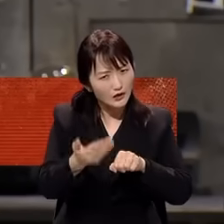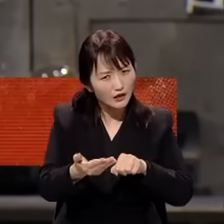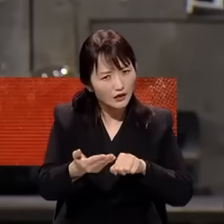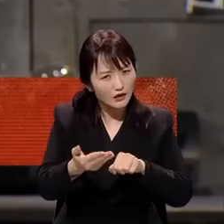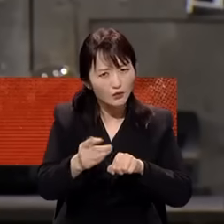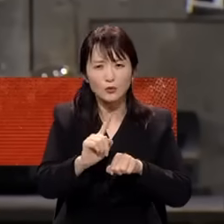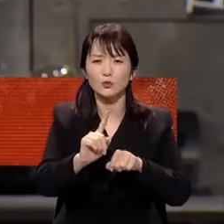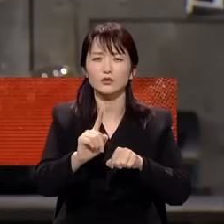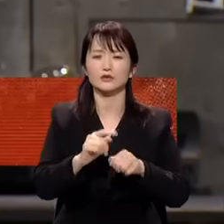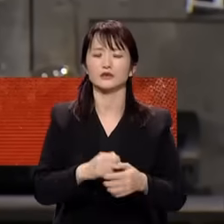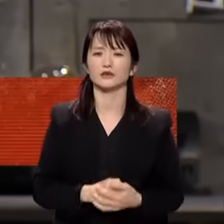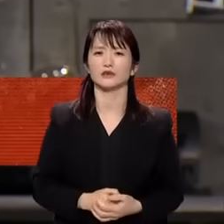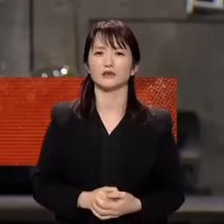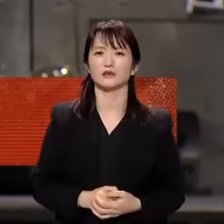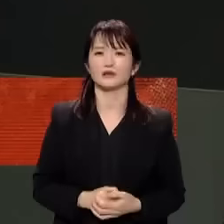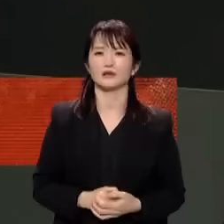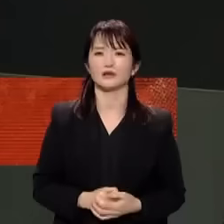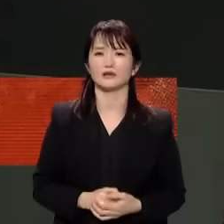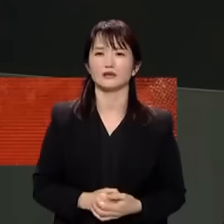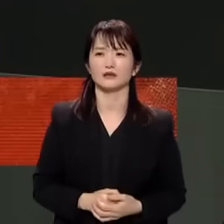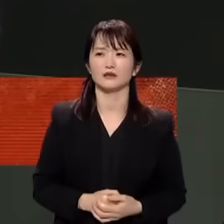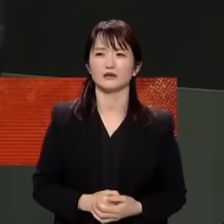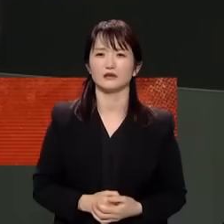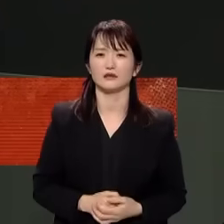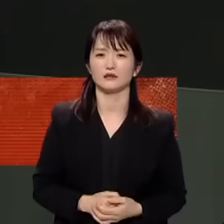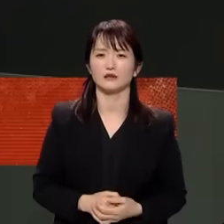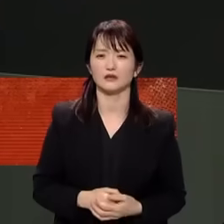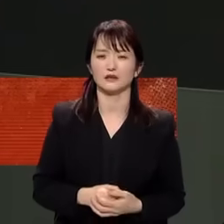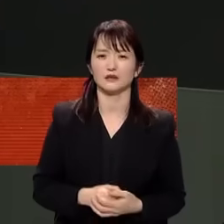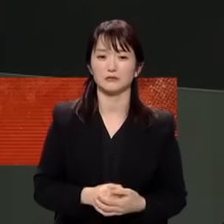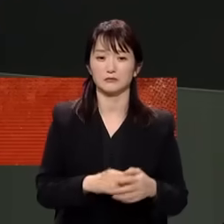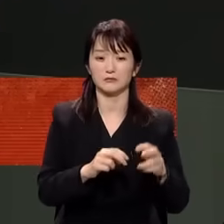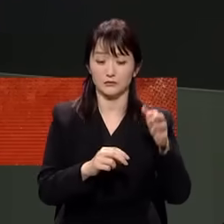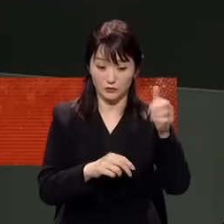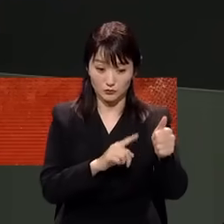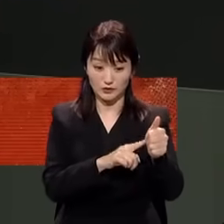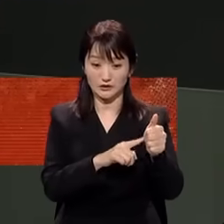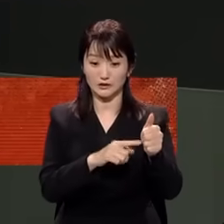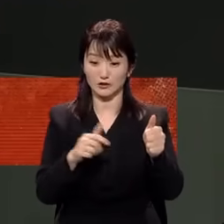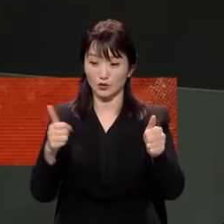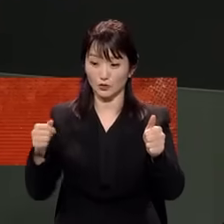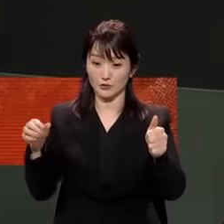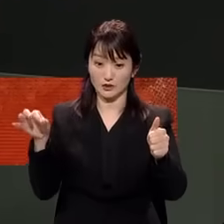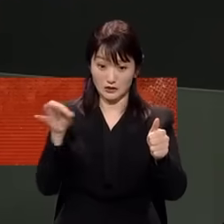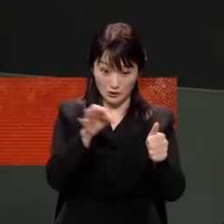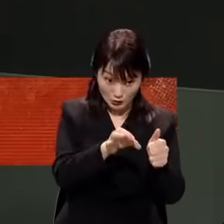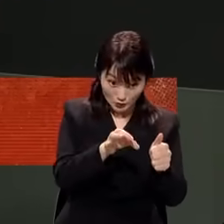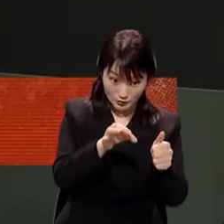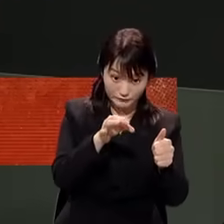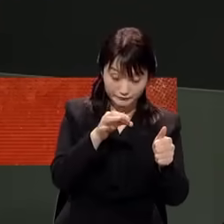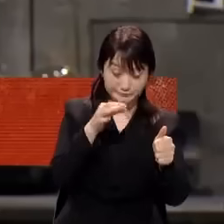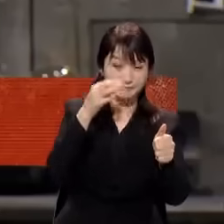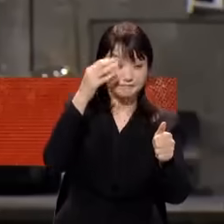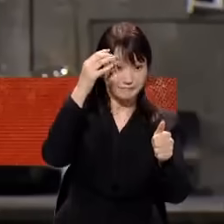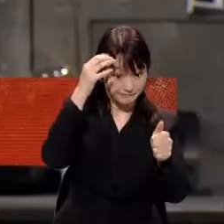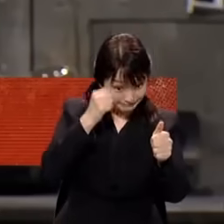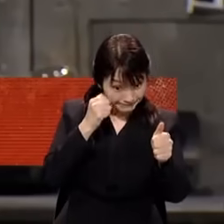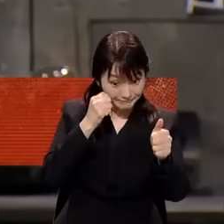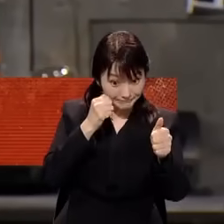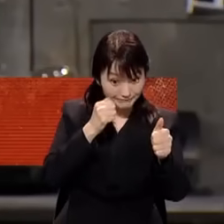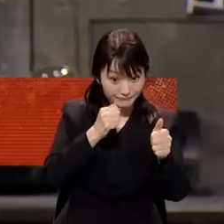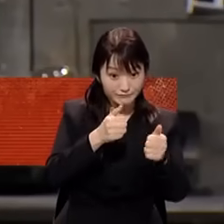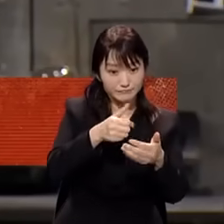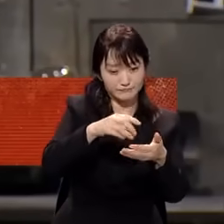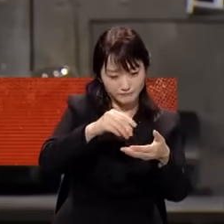듭니다. 사장님이 순간 아, 내가 참 5만 원 받았으니까 이걸 주고 있는 거겠지라고 생각을 하신 거잖아요. 그렇죠. 저런 비슷한